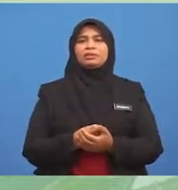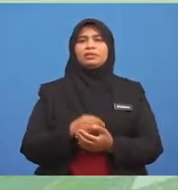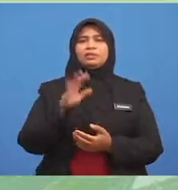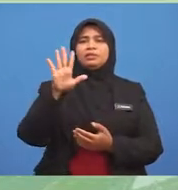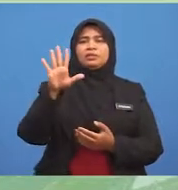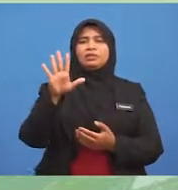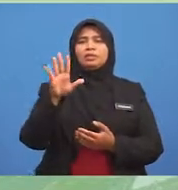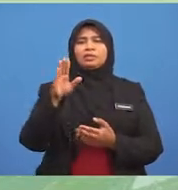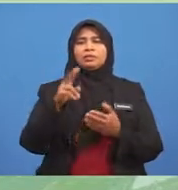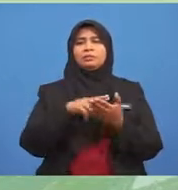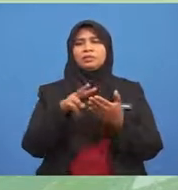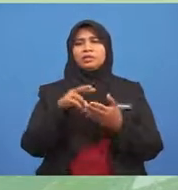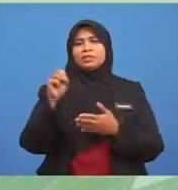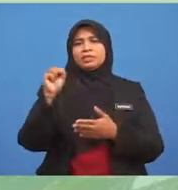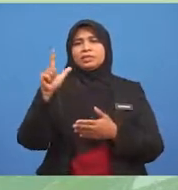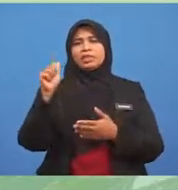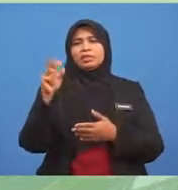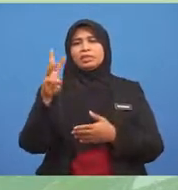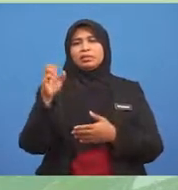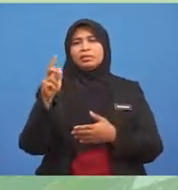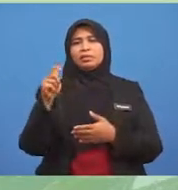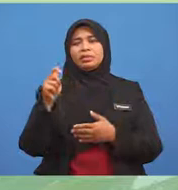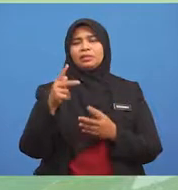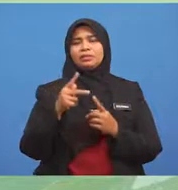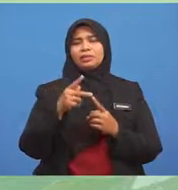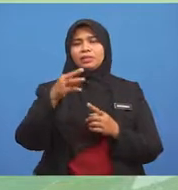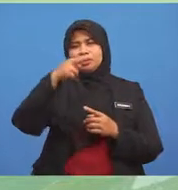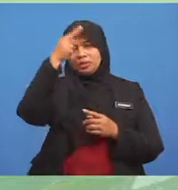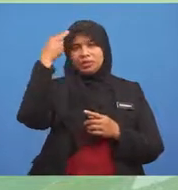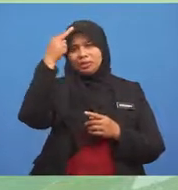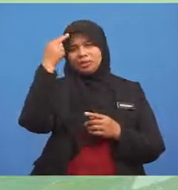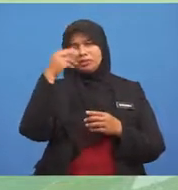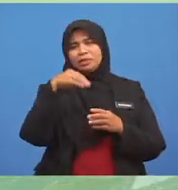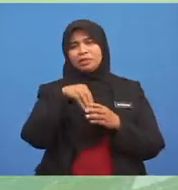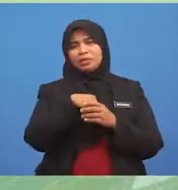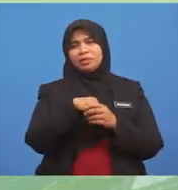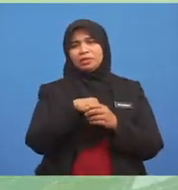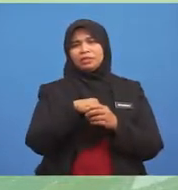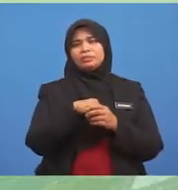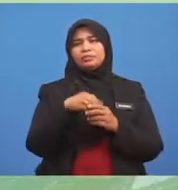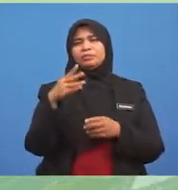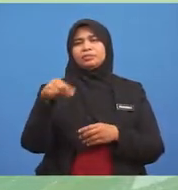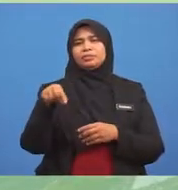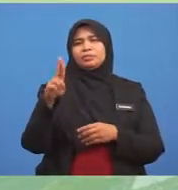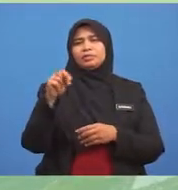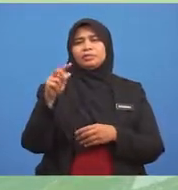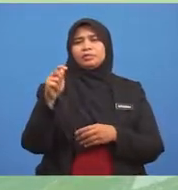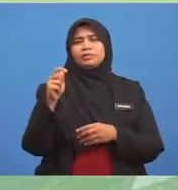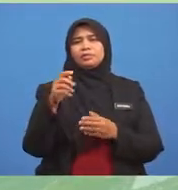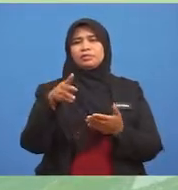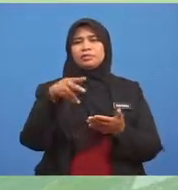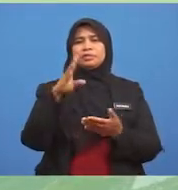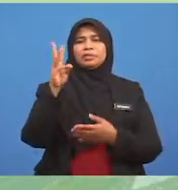Kelima, bacaan selawat ke atas Nabi dalam doa kunut. Keenam, berdiri